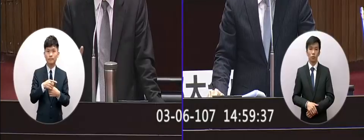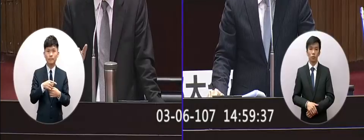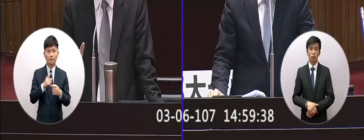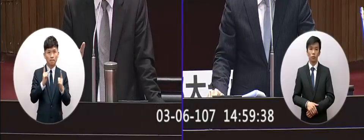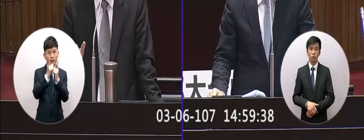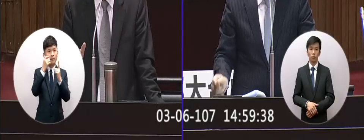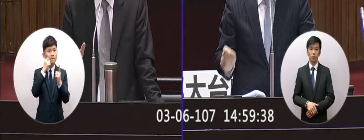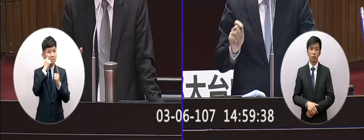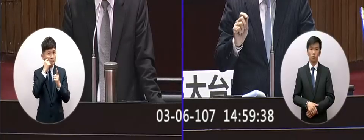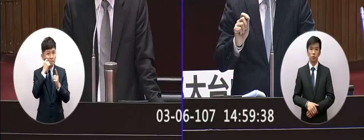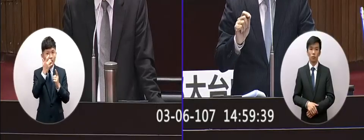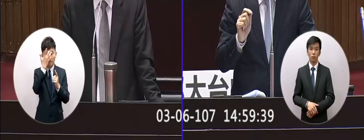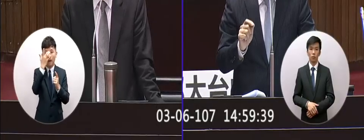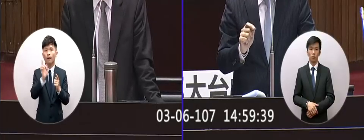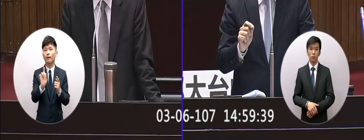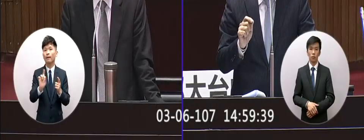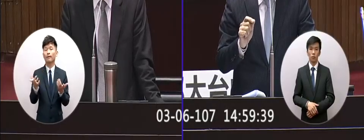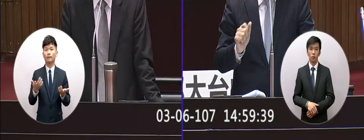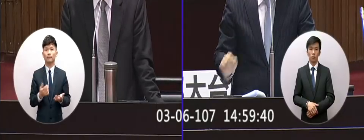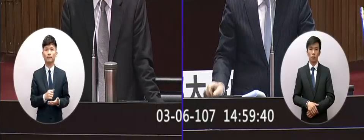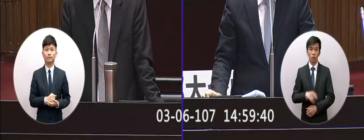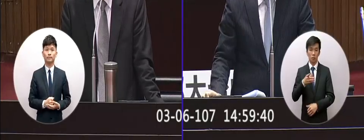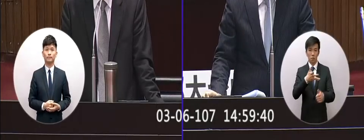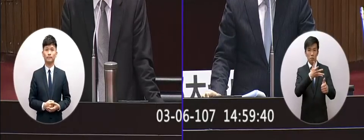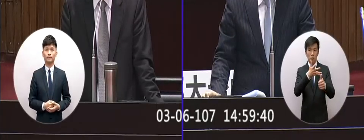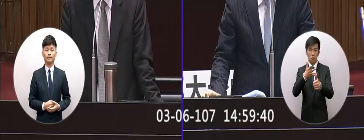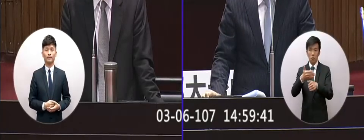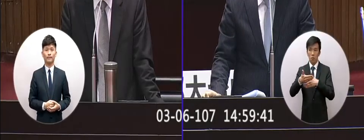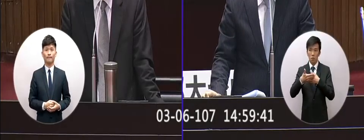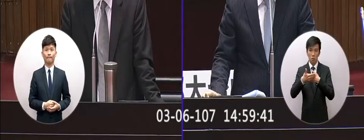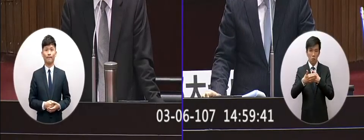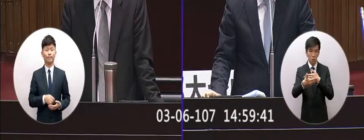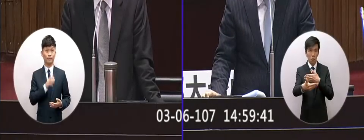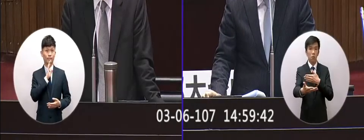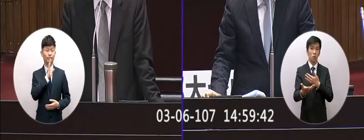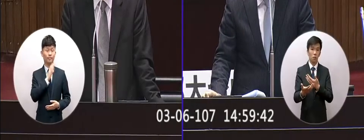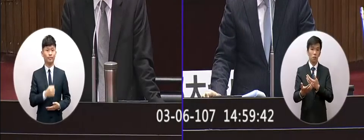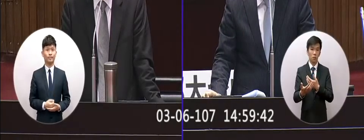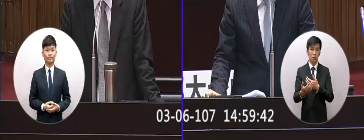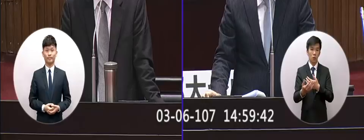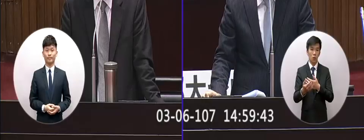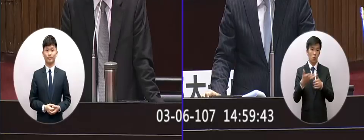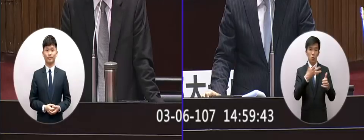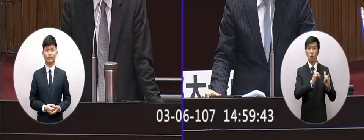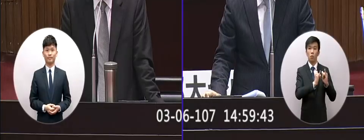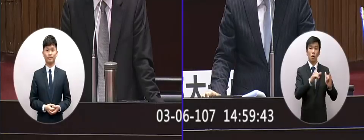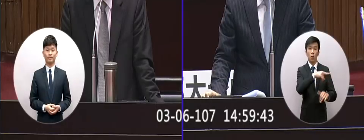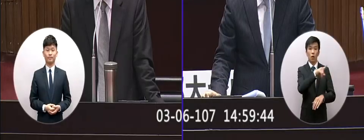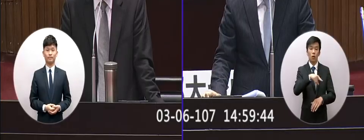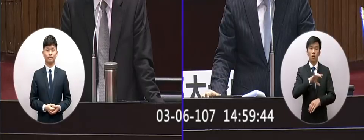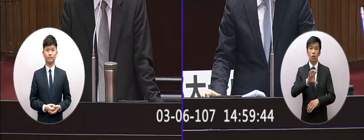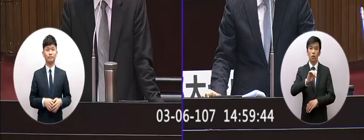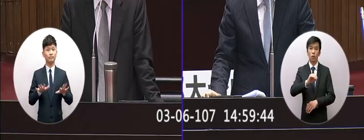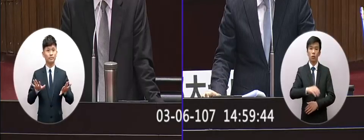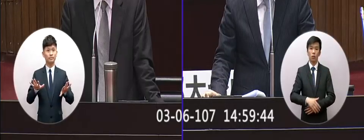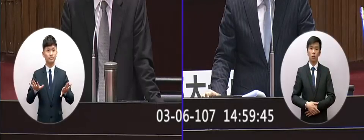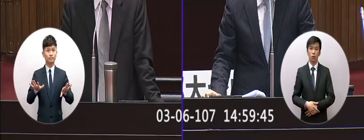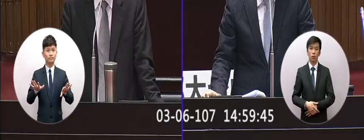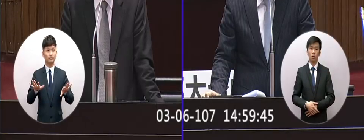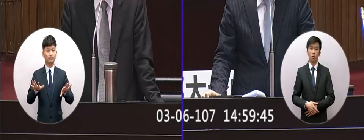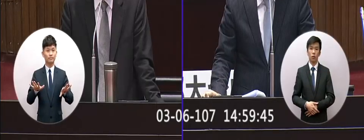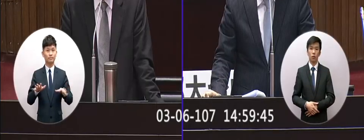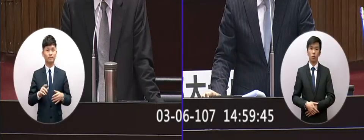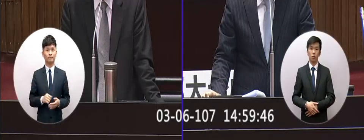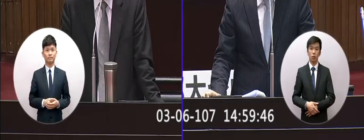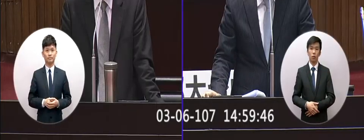碰到什么困难。 好，在这过程，民意也蛮重要的啦。 是啊， 你们有没有探寻过民意？ 现在还没有